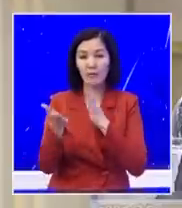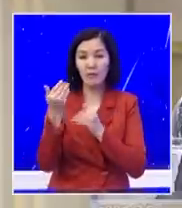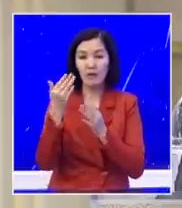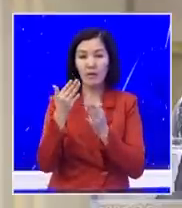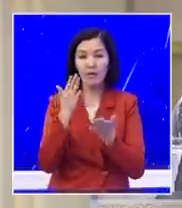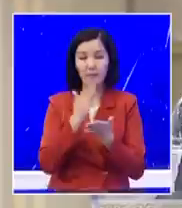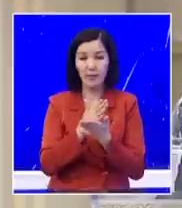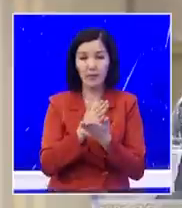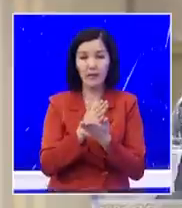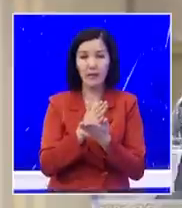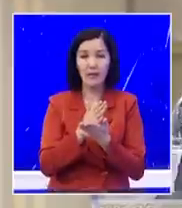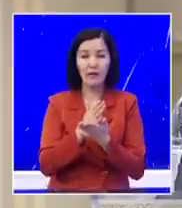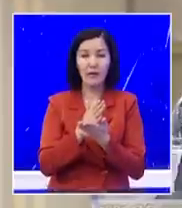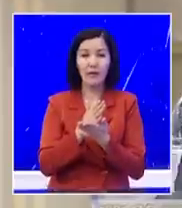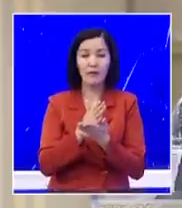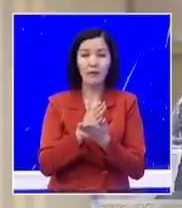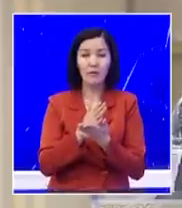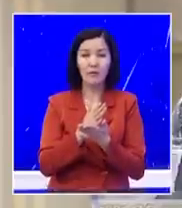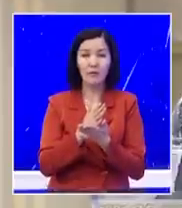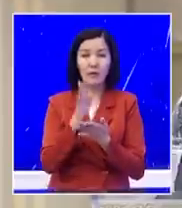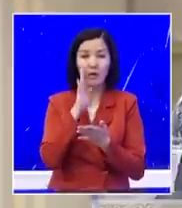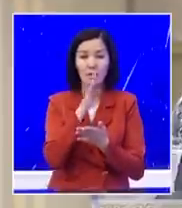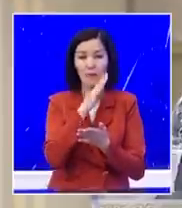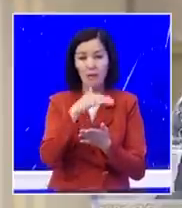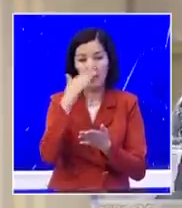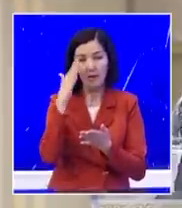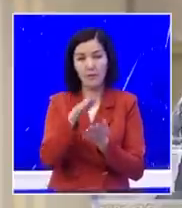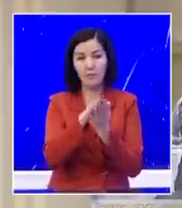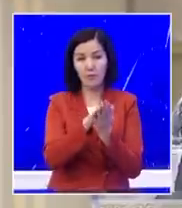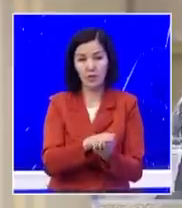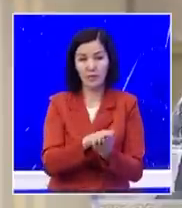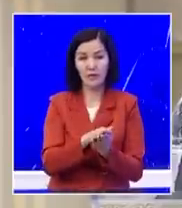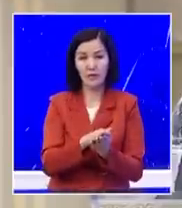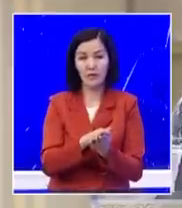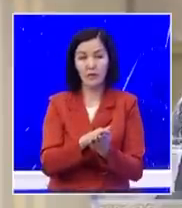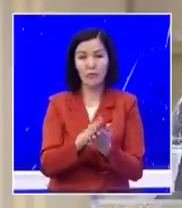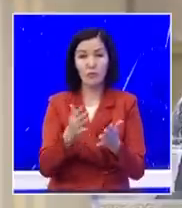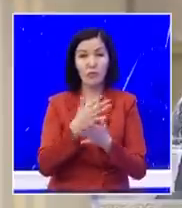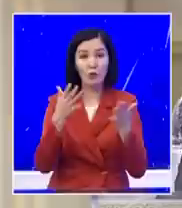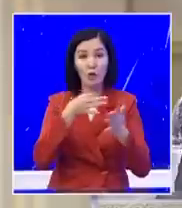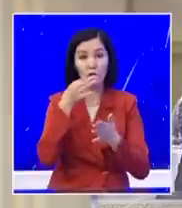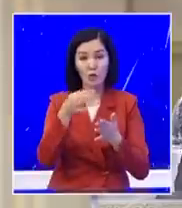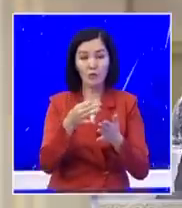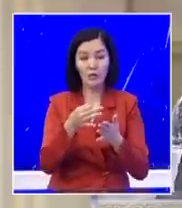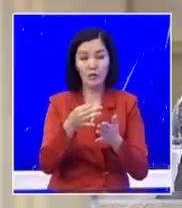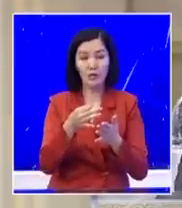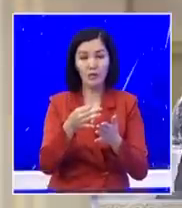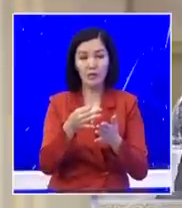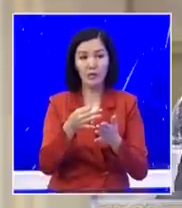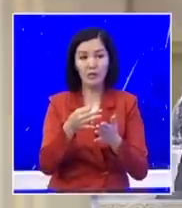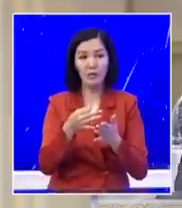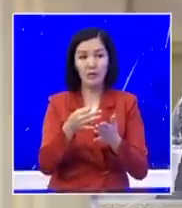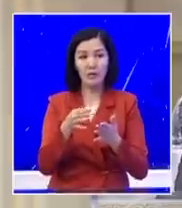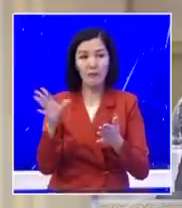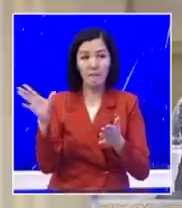Осы жерде әкем мен анам жатыр. Сонда бұл маған екі есе жауапкершілік. Екі есе.